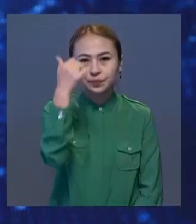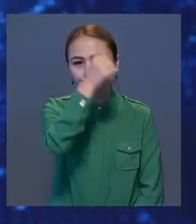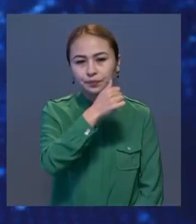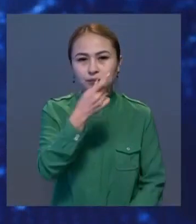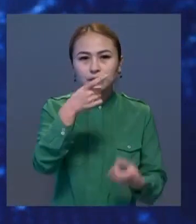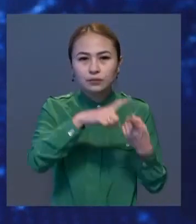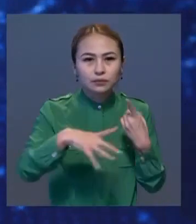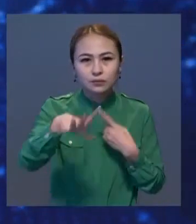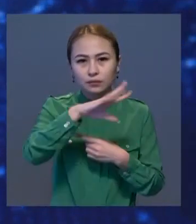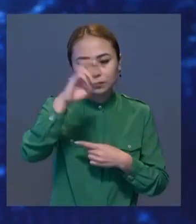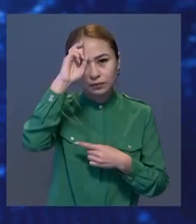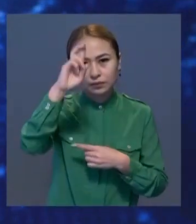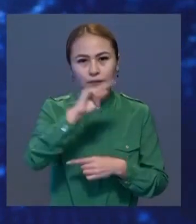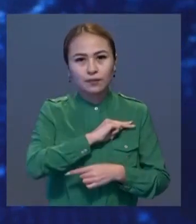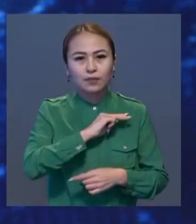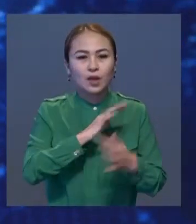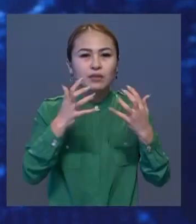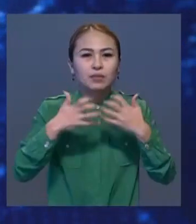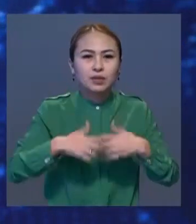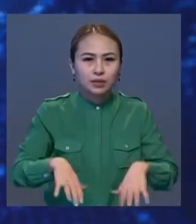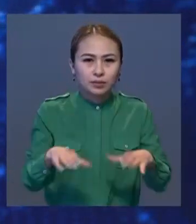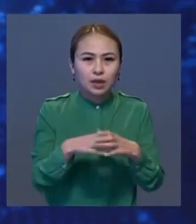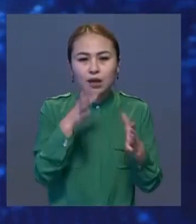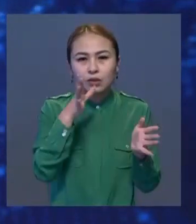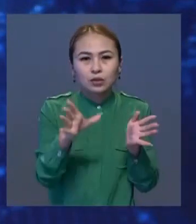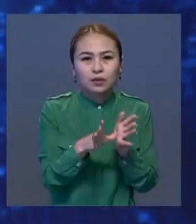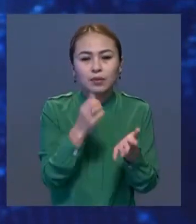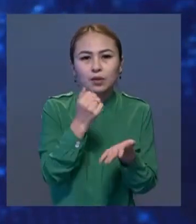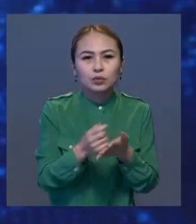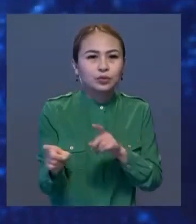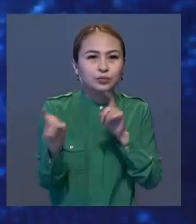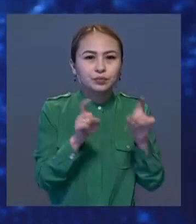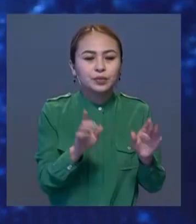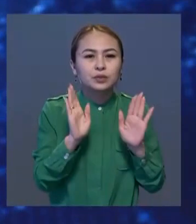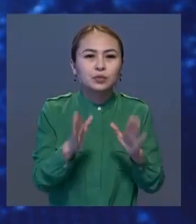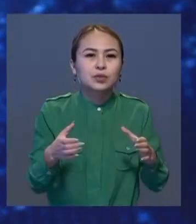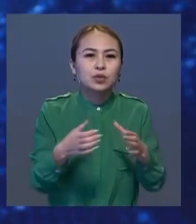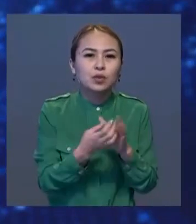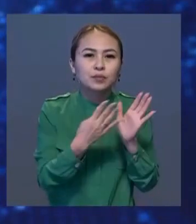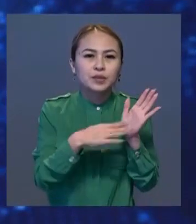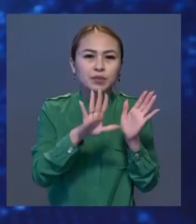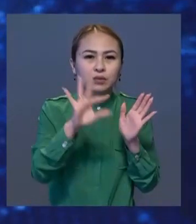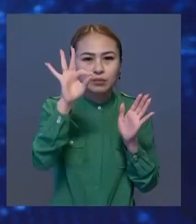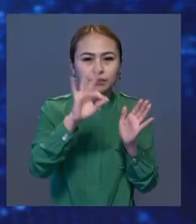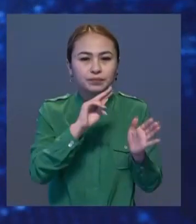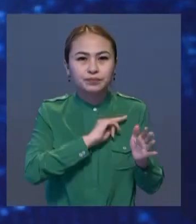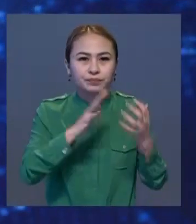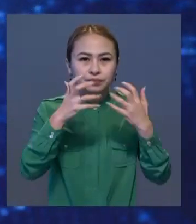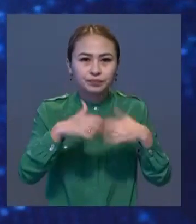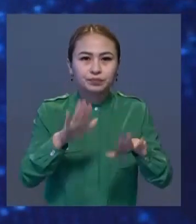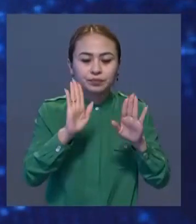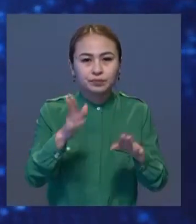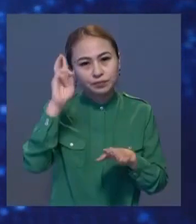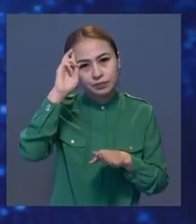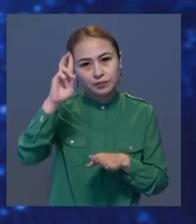2025 жылға қарай барлық мемлекеттік орган қызметі автоматтандырылып, электронды форматқа көшеді. Биылдың өзінде 95% қызмет